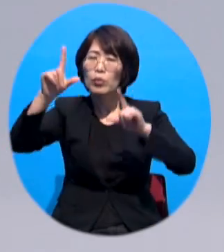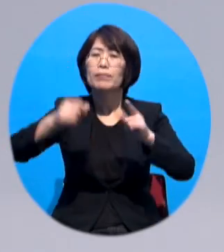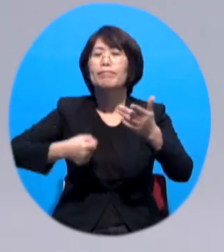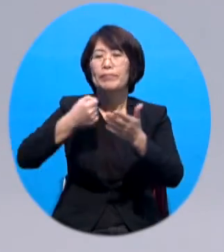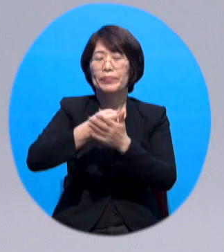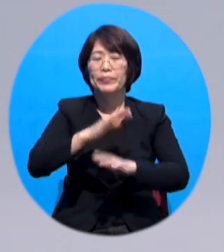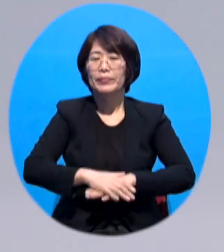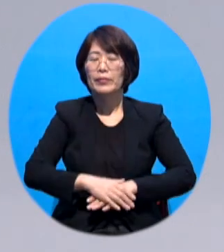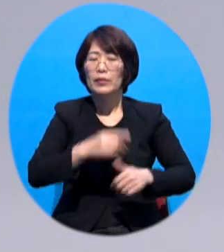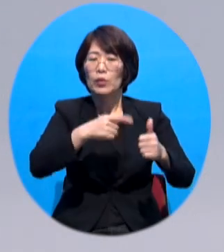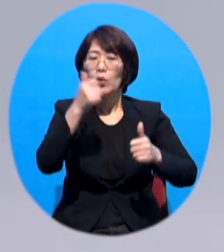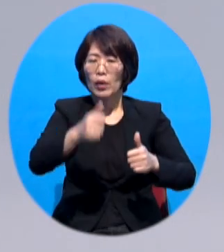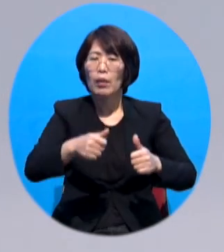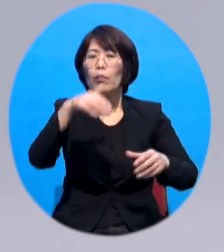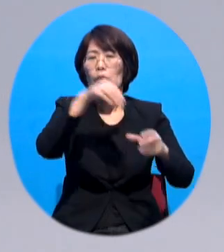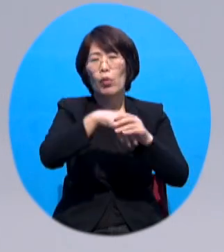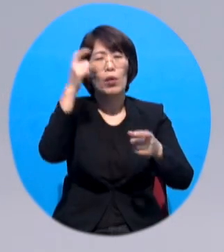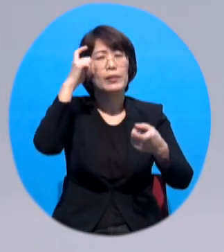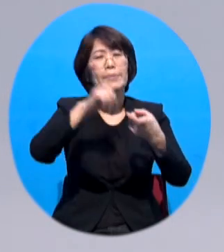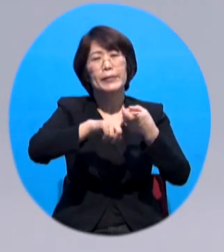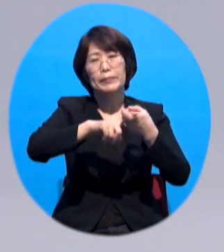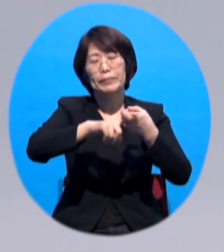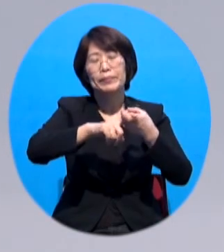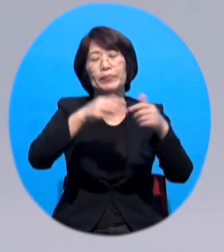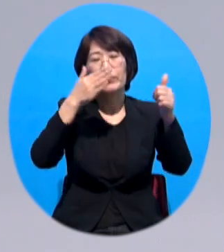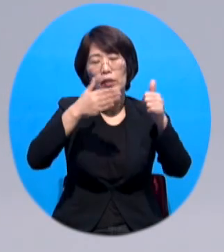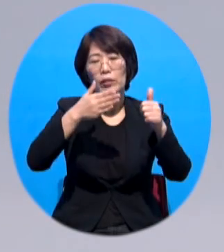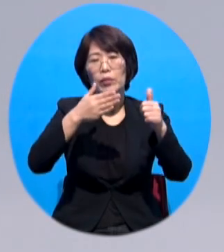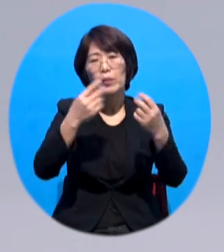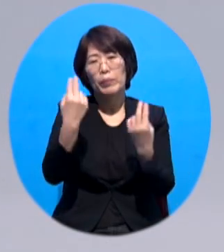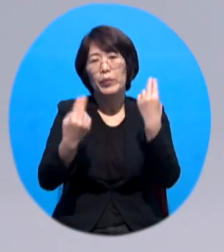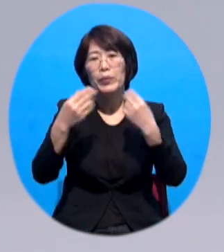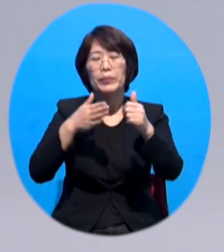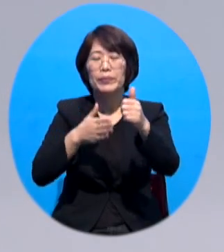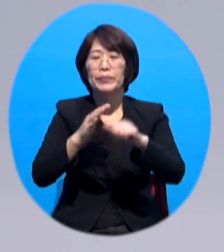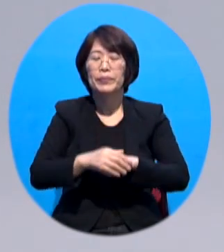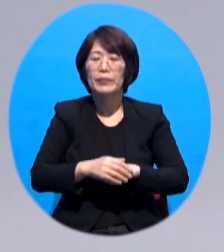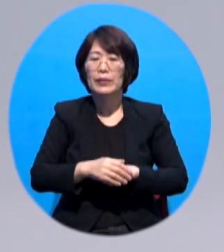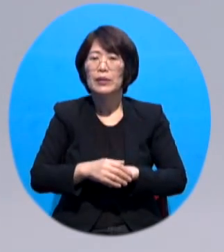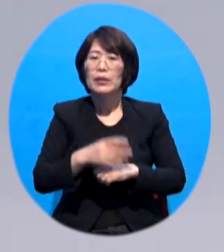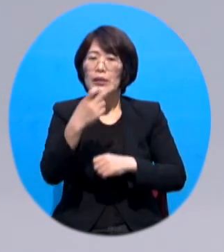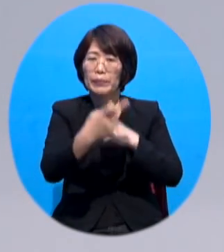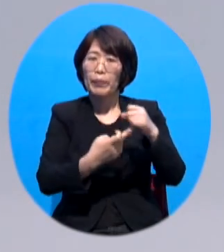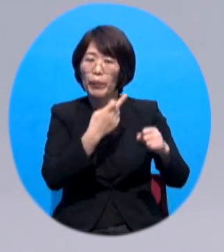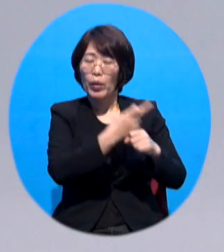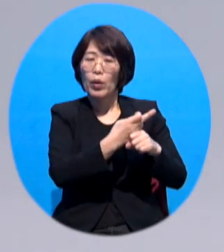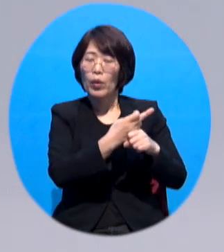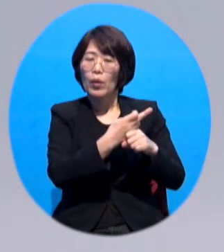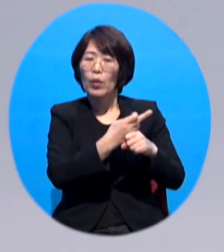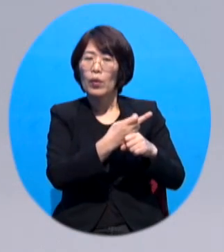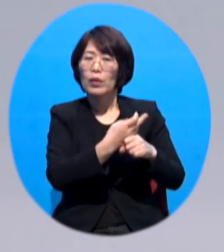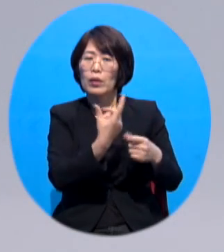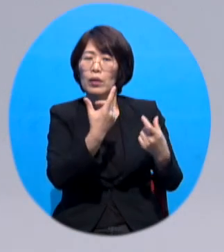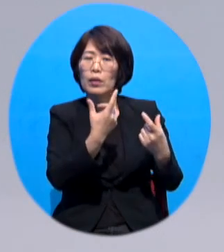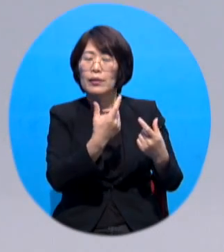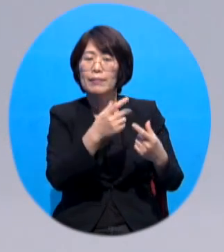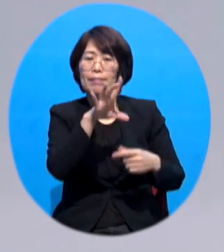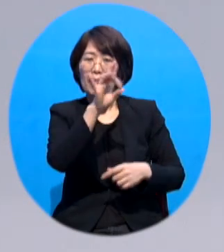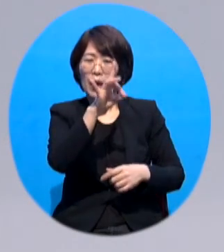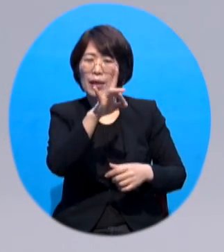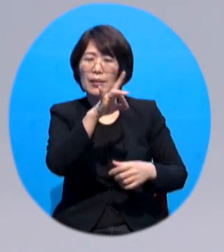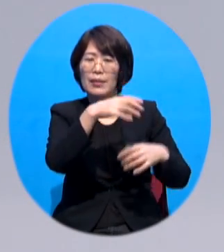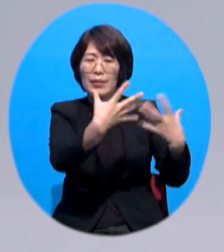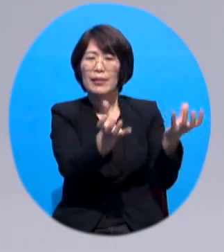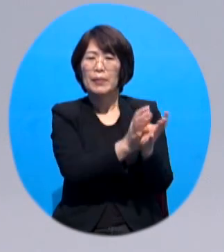여러분 교육감 선거에 조금만 관심을 기울이시고 잘 치료해 주십시오 지난 12년간 우리는 한 집권세력 에게